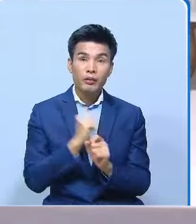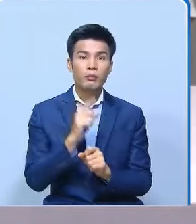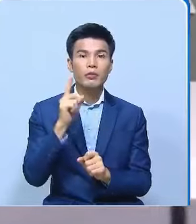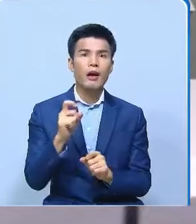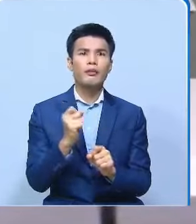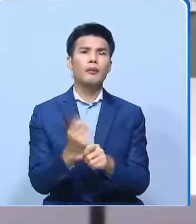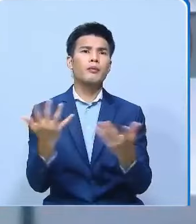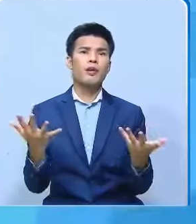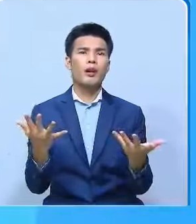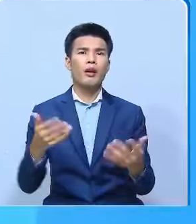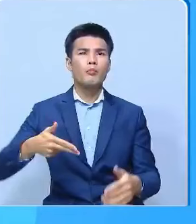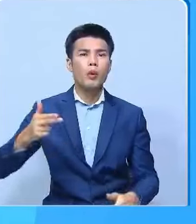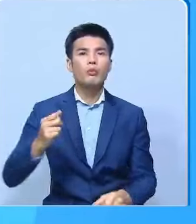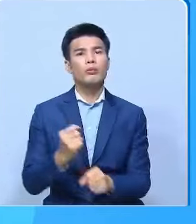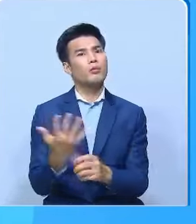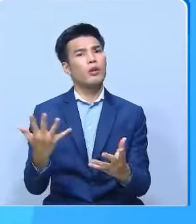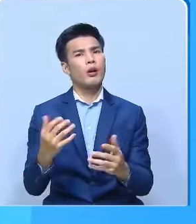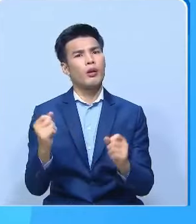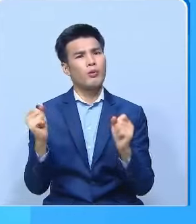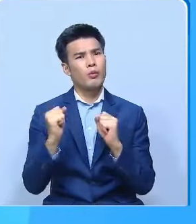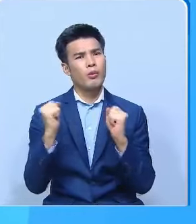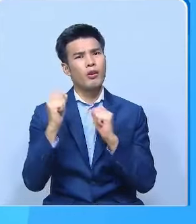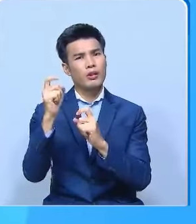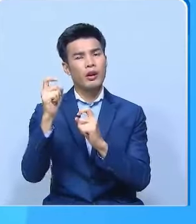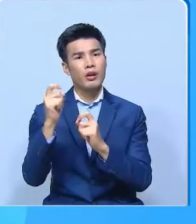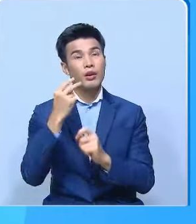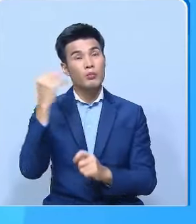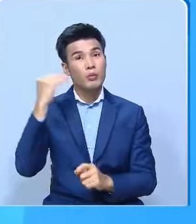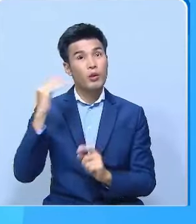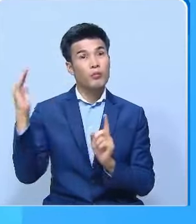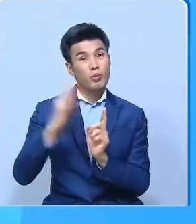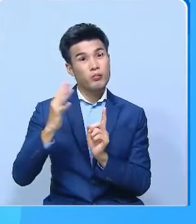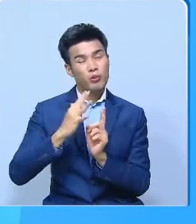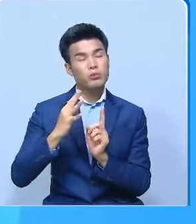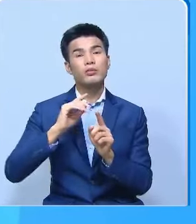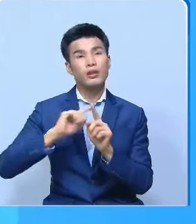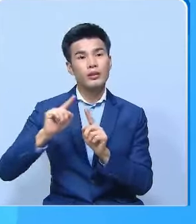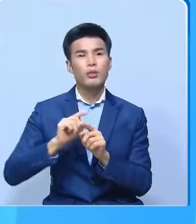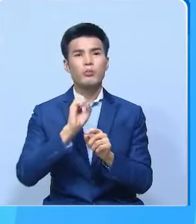ม่ได้อีกหน่อยมันไม่ยิ่งเลยเถิดกว่านี้เหรอ ทางผู้ชายบอกว่าทุกครั้งที่ถูกข่มขู่คุกคามเนี่ย